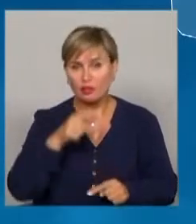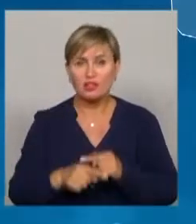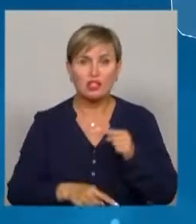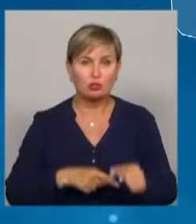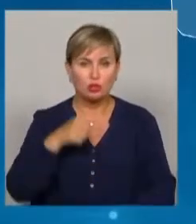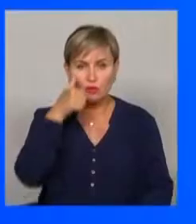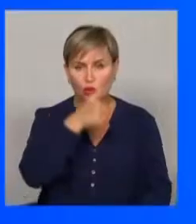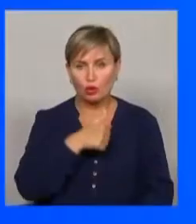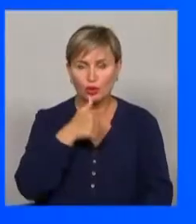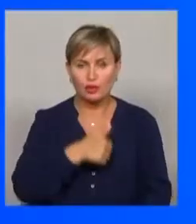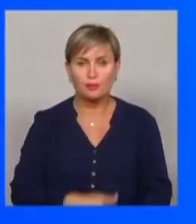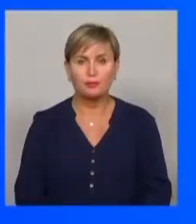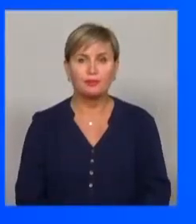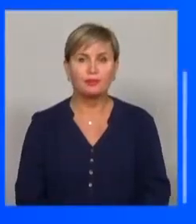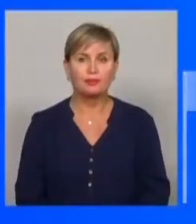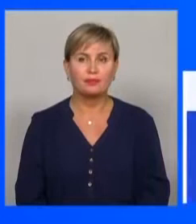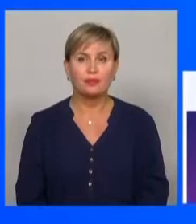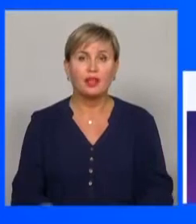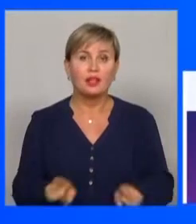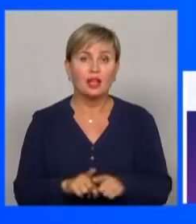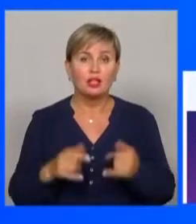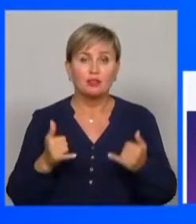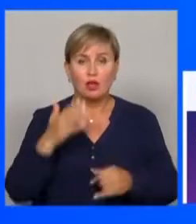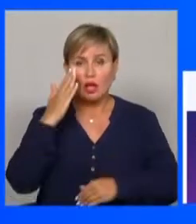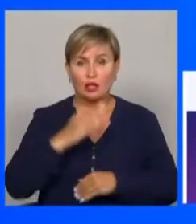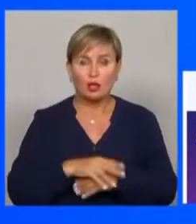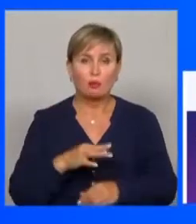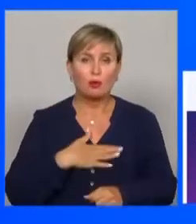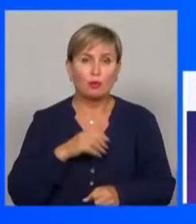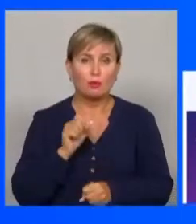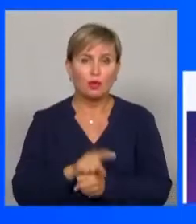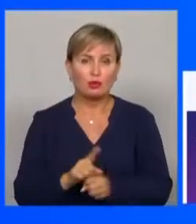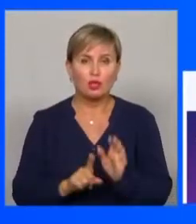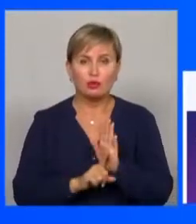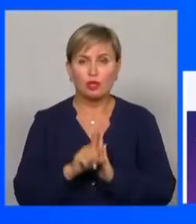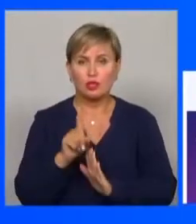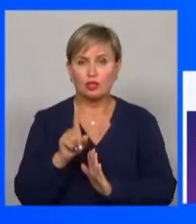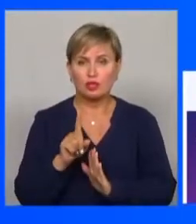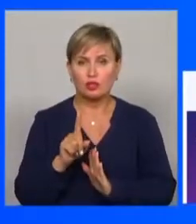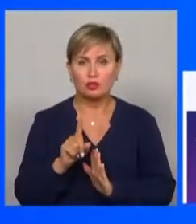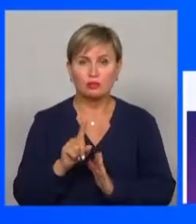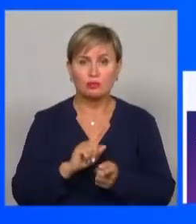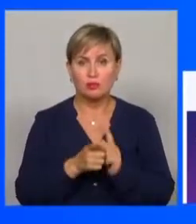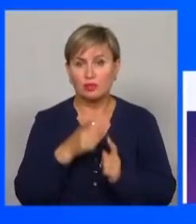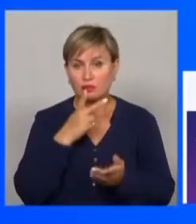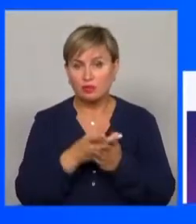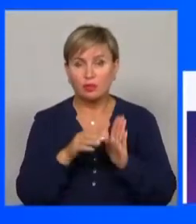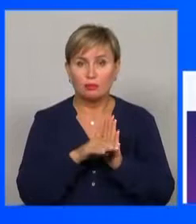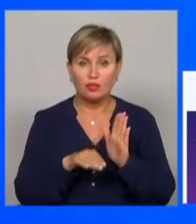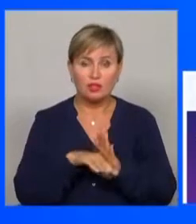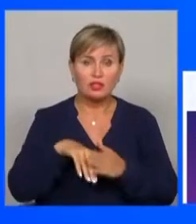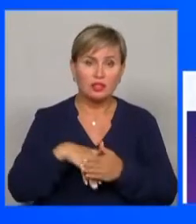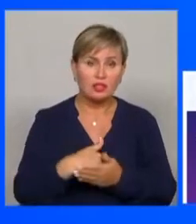года. Также сегодня акимат, по моему поручению, начал пересматривать программу реновации